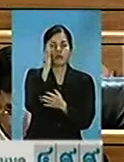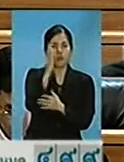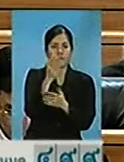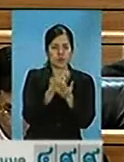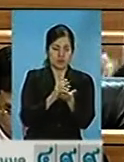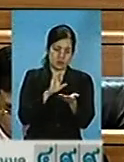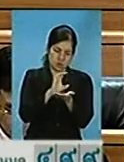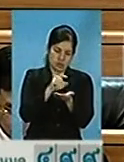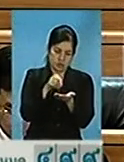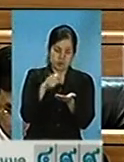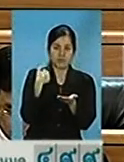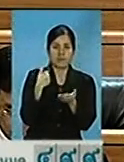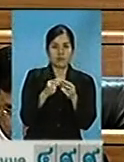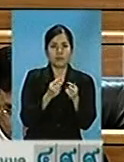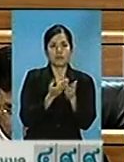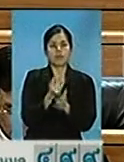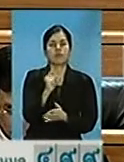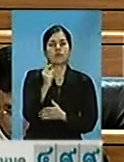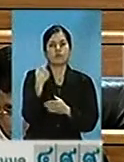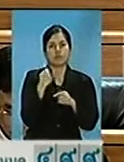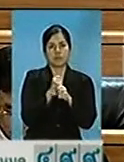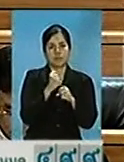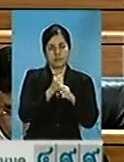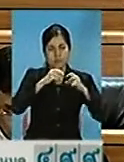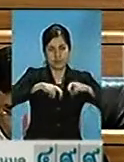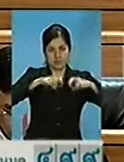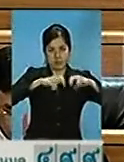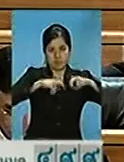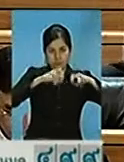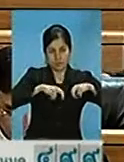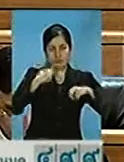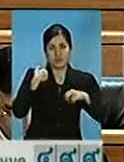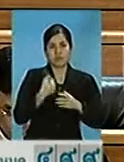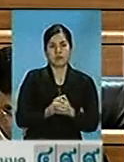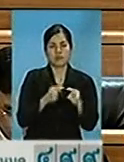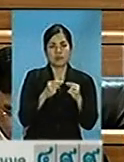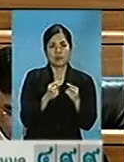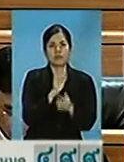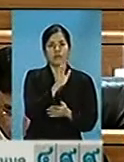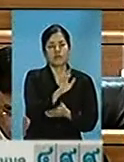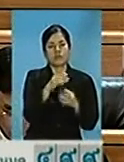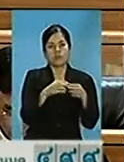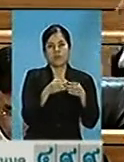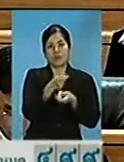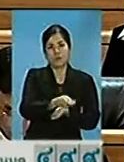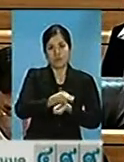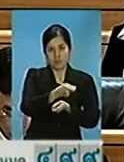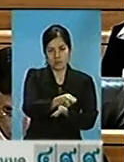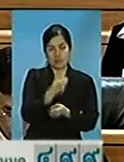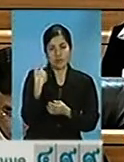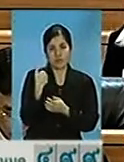เดิมผมบอกแล้วว่าเขาให้ไปสำหรับการวิจัยก็แน่นอนมันได้กับเกษตรกรโดยตรงว่าวันนี้เวลาเราปลูกยาง